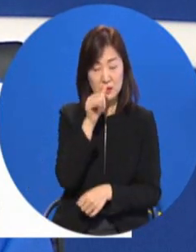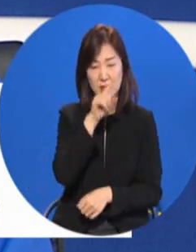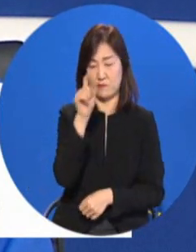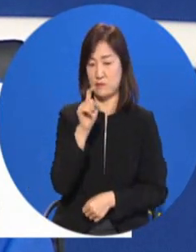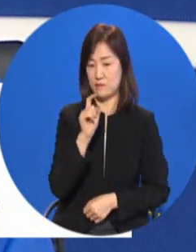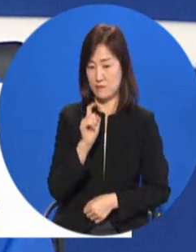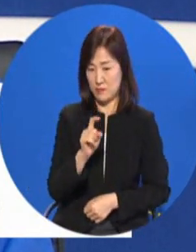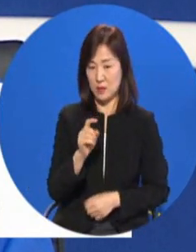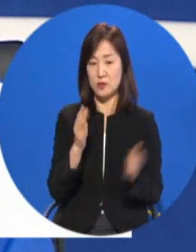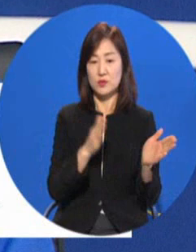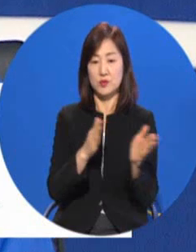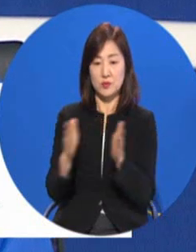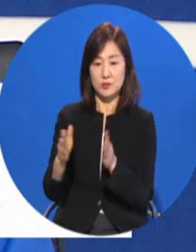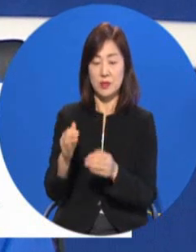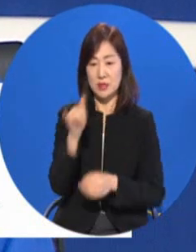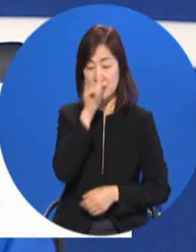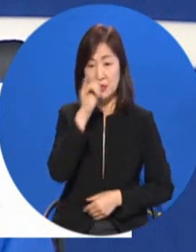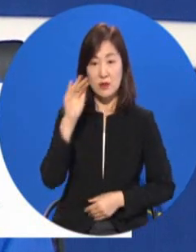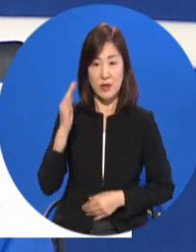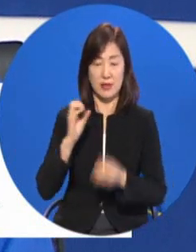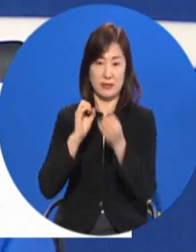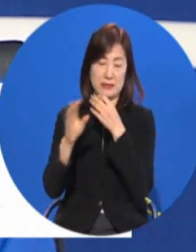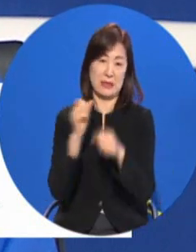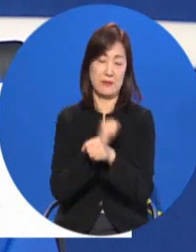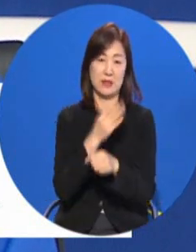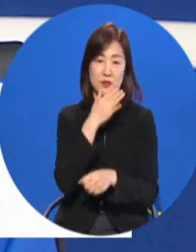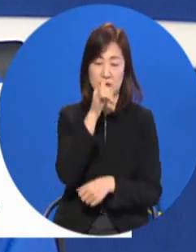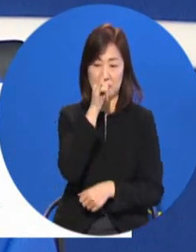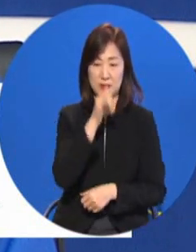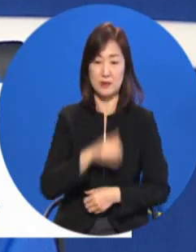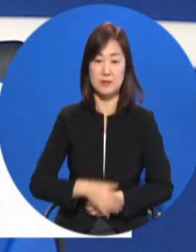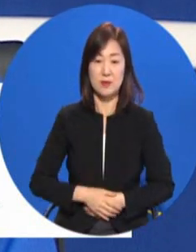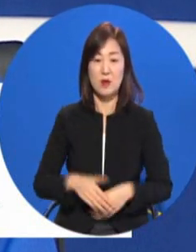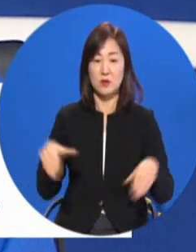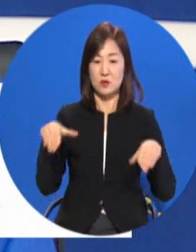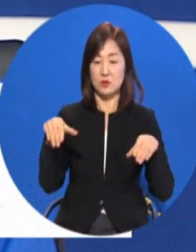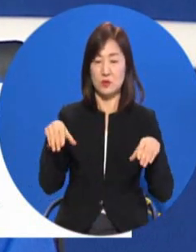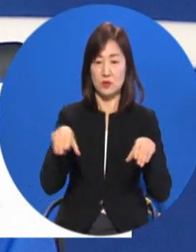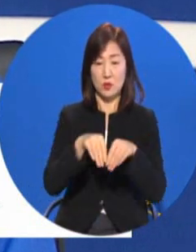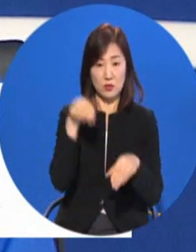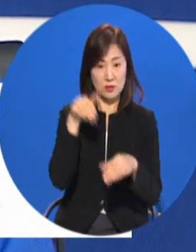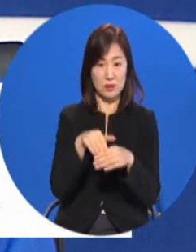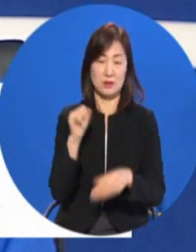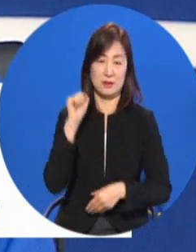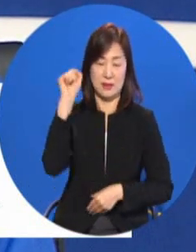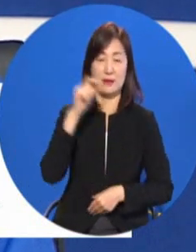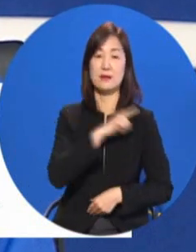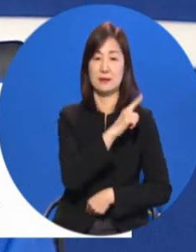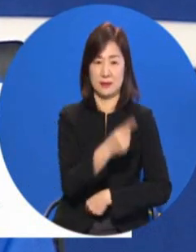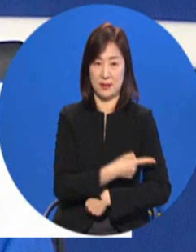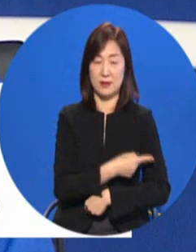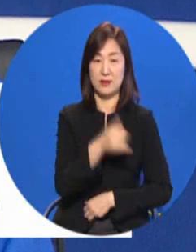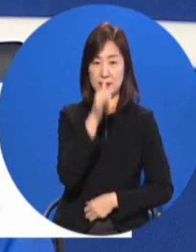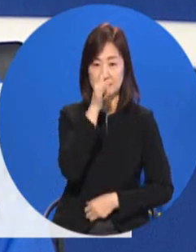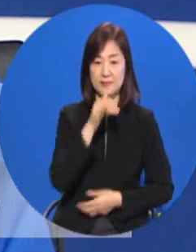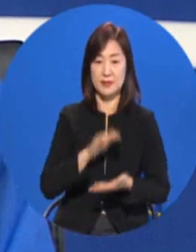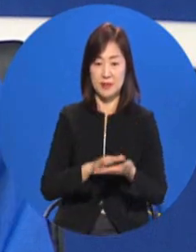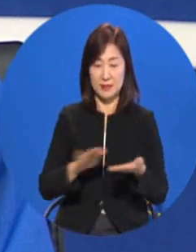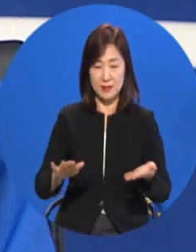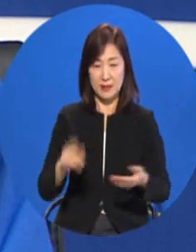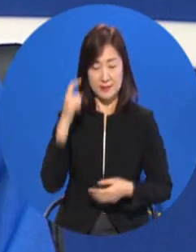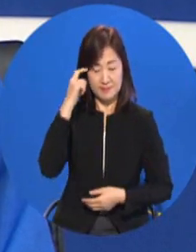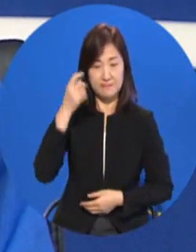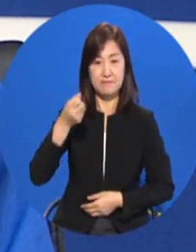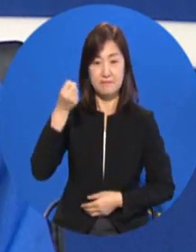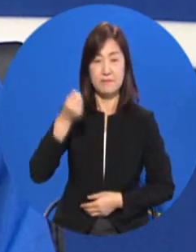대해서 준비돼 있고 답할 수 있어야 이번 총선에 나갈 수 있는 자기 되지 않을까 이런 생각을 하고